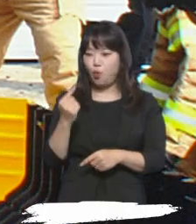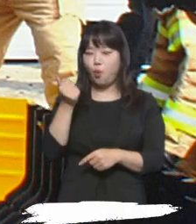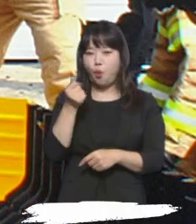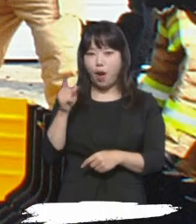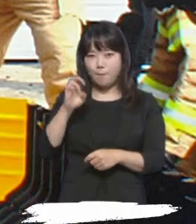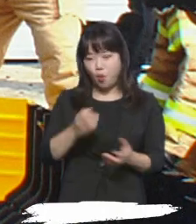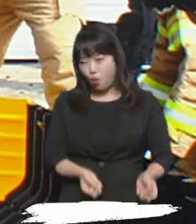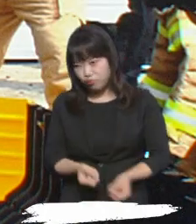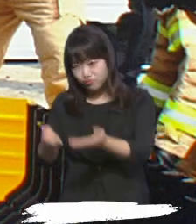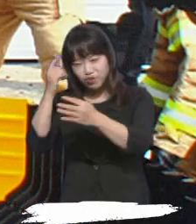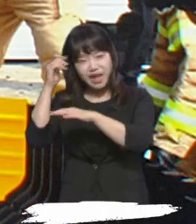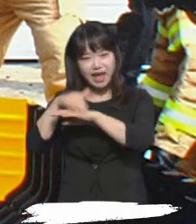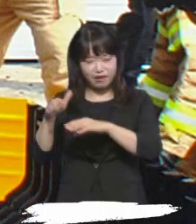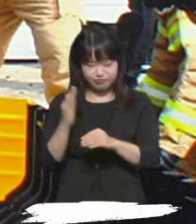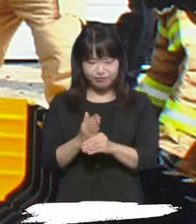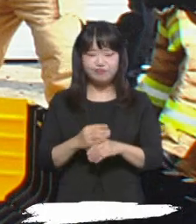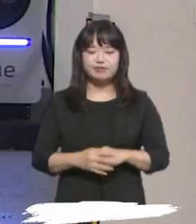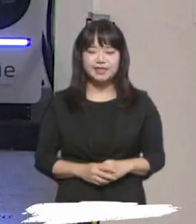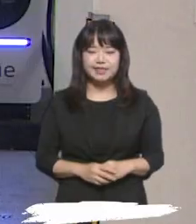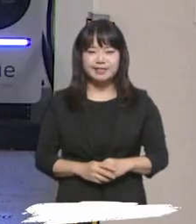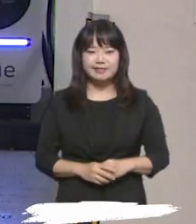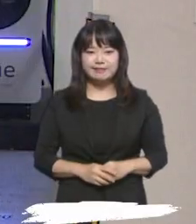김대우 기자가 보도합니다.